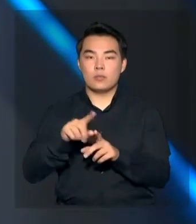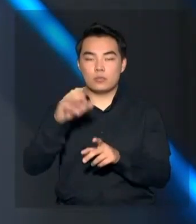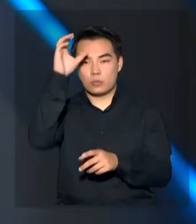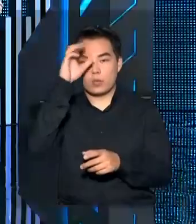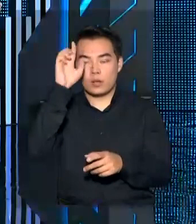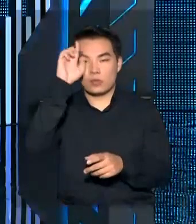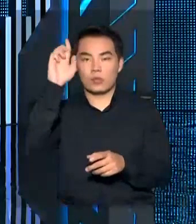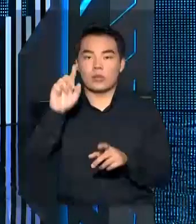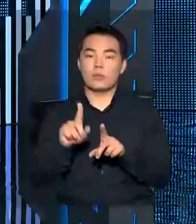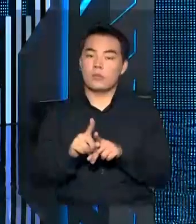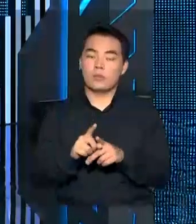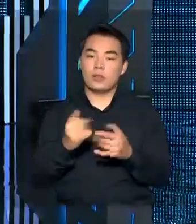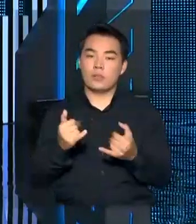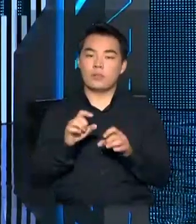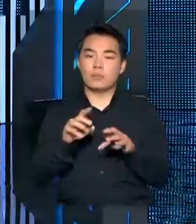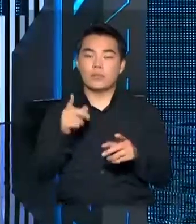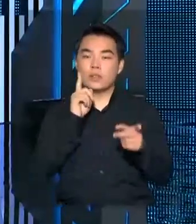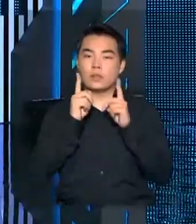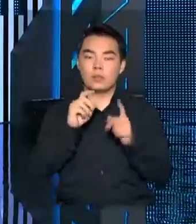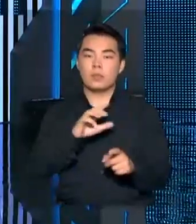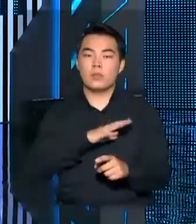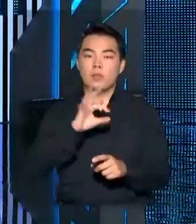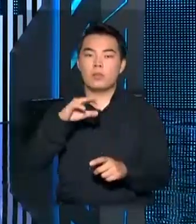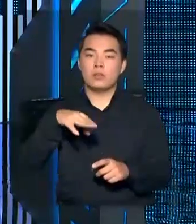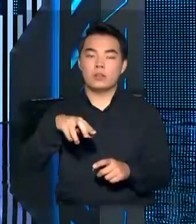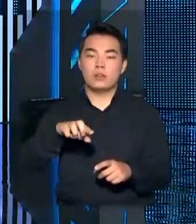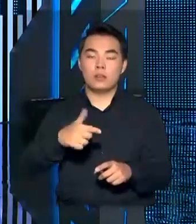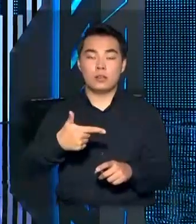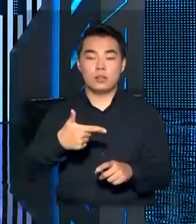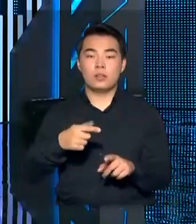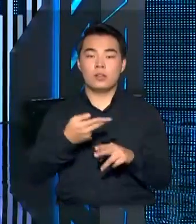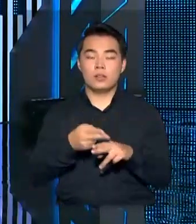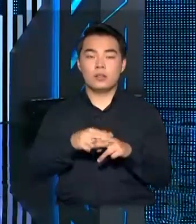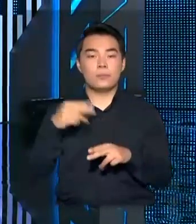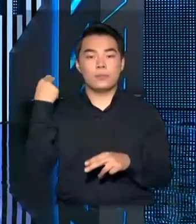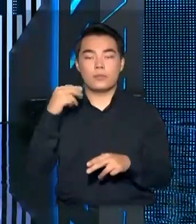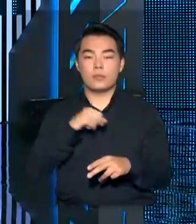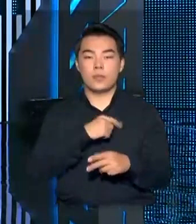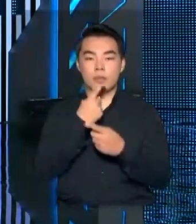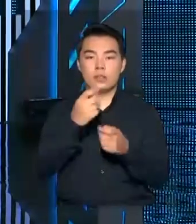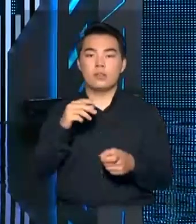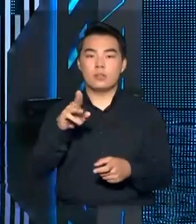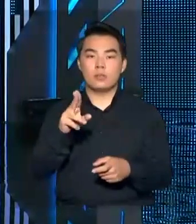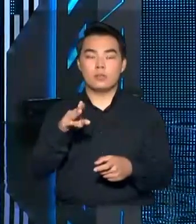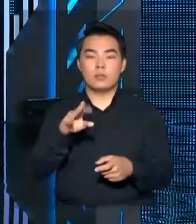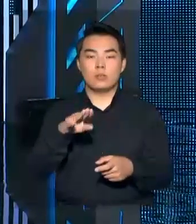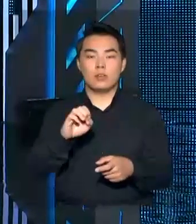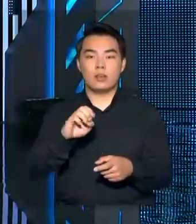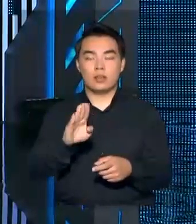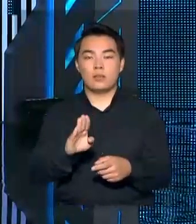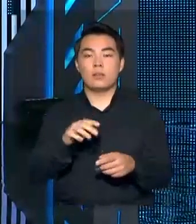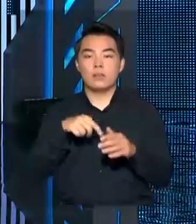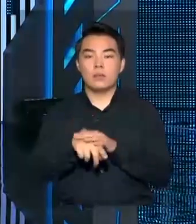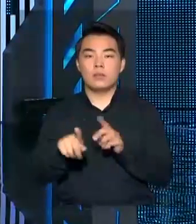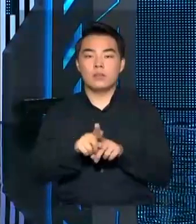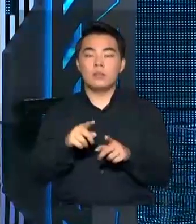тюркских государств. Об этом на саммите ОТГ заявил Касым-Жомарт Токаев. Напомню, съезд проходил сегодня в Самарканде. Что важного было